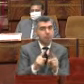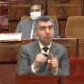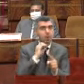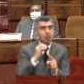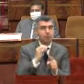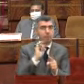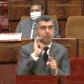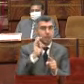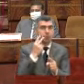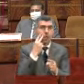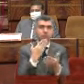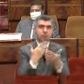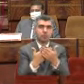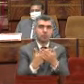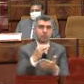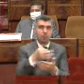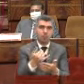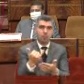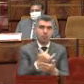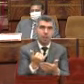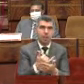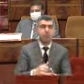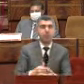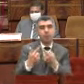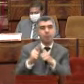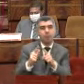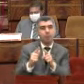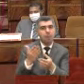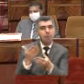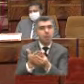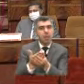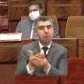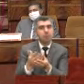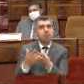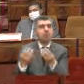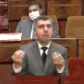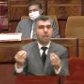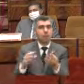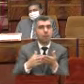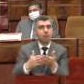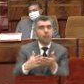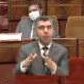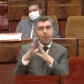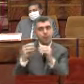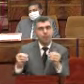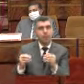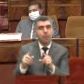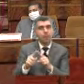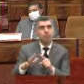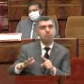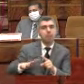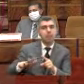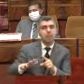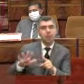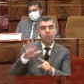غنشوفوا الاثار ديالو على ارض الواقع. كما نجحتي ملفات اخرى بغيناك هذا الملف تنجحوا وتخوي لنا المدن ديالنا من هذه الورشات يولوا مدن